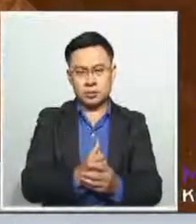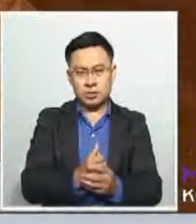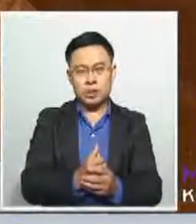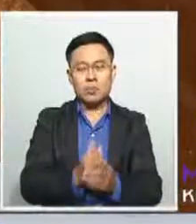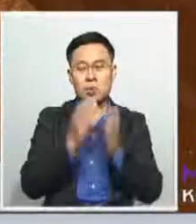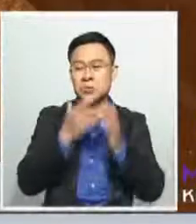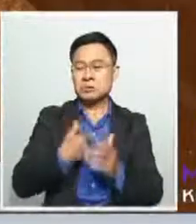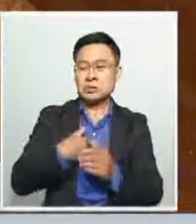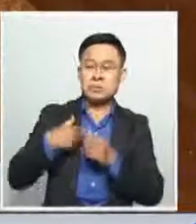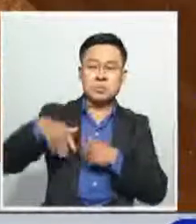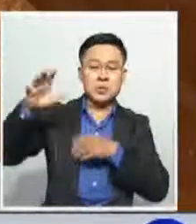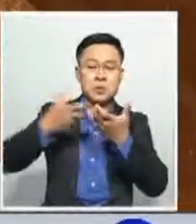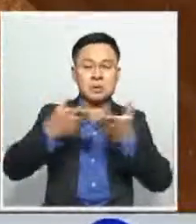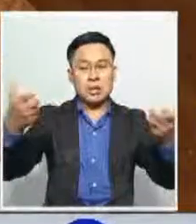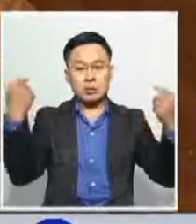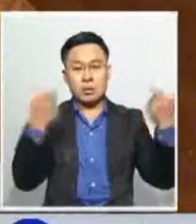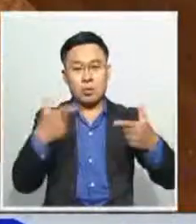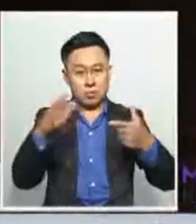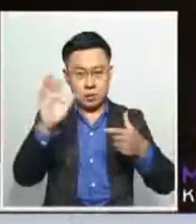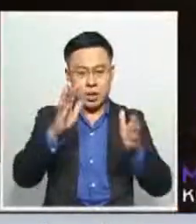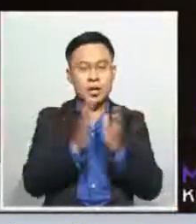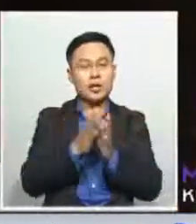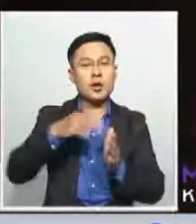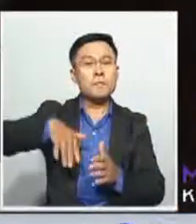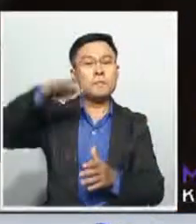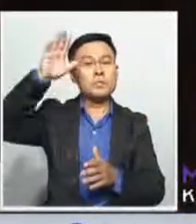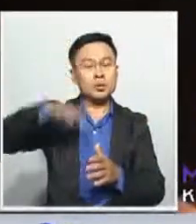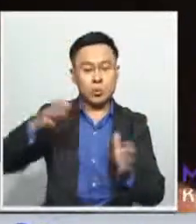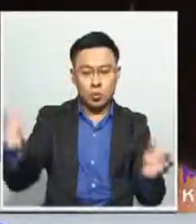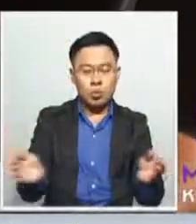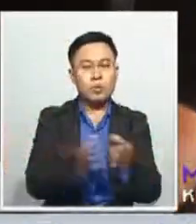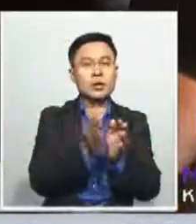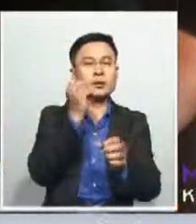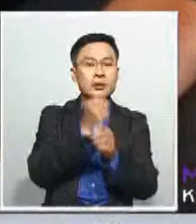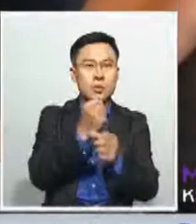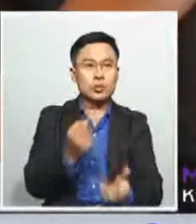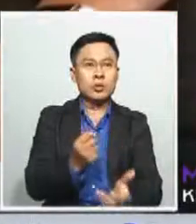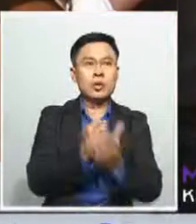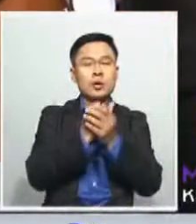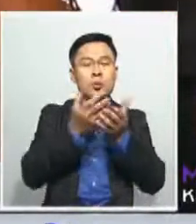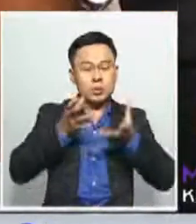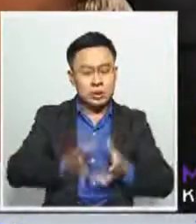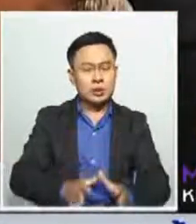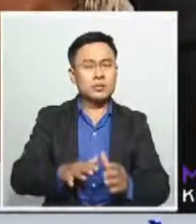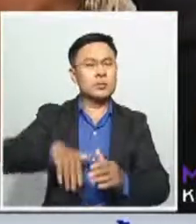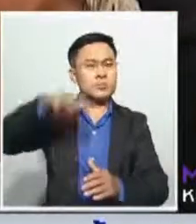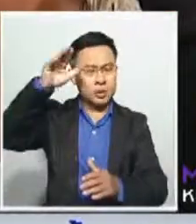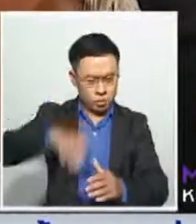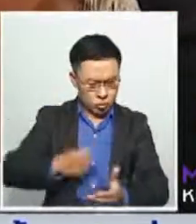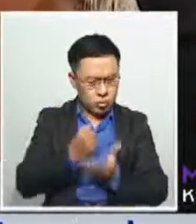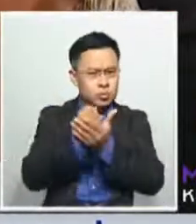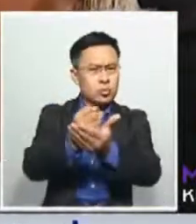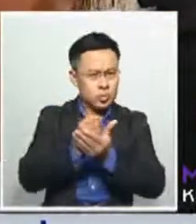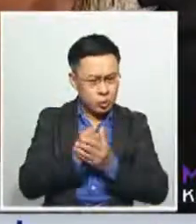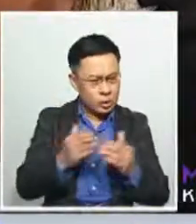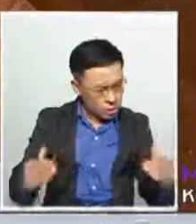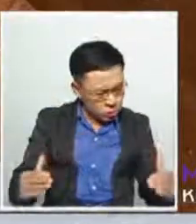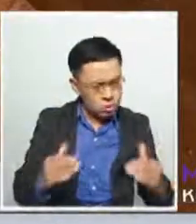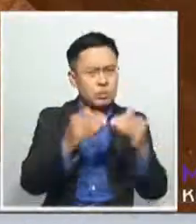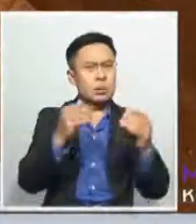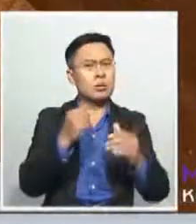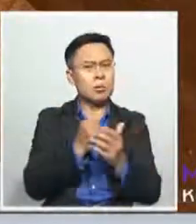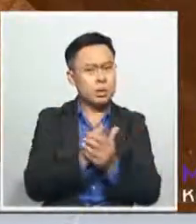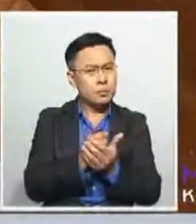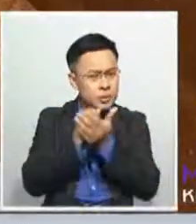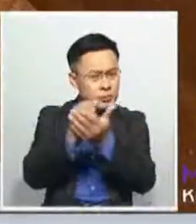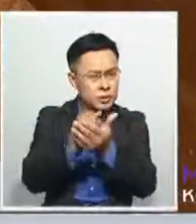ไม่เอาพี่เอาน้องนะ ต่างคนต่างทำมาหากิน เราอยู่ด้วยกันเกิดมาด้วยกันก็ต้องช่วยกัน ถูกต้องพี่ปานีพูดถูก เวล